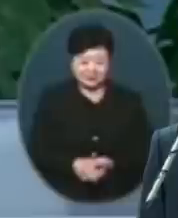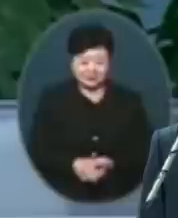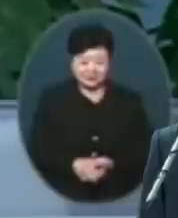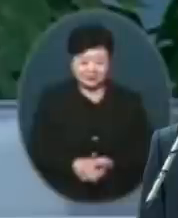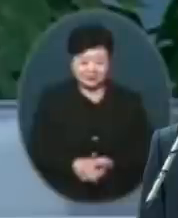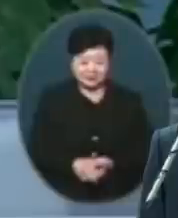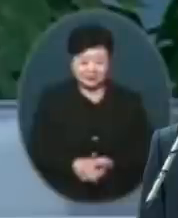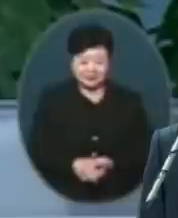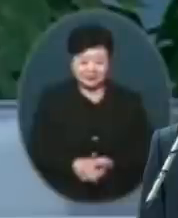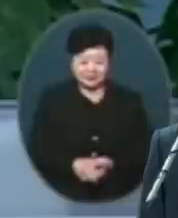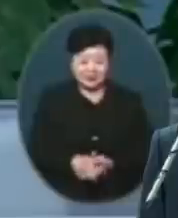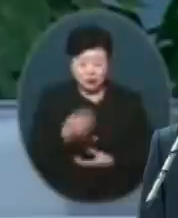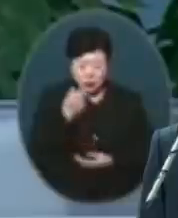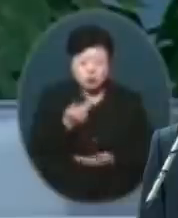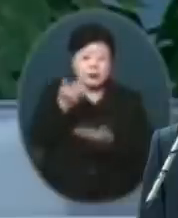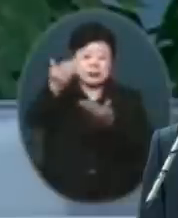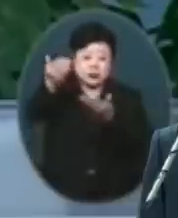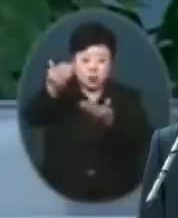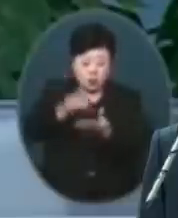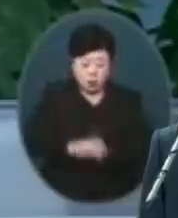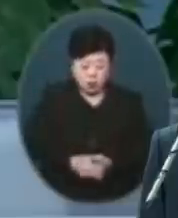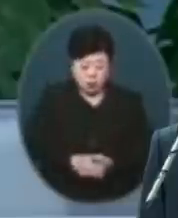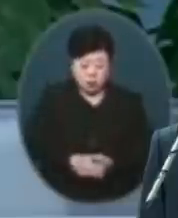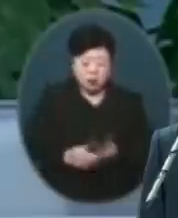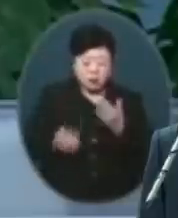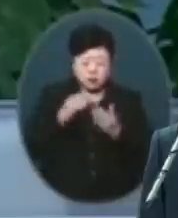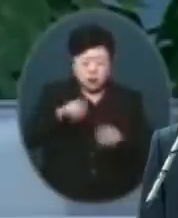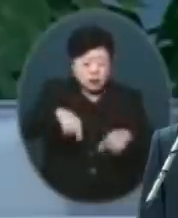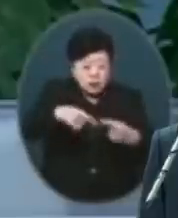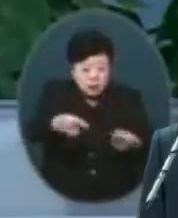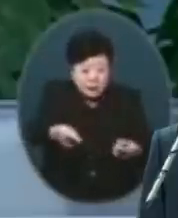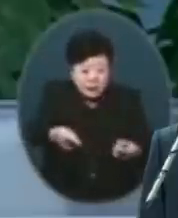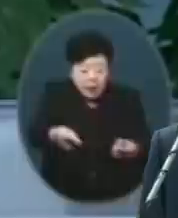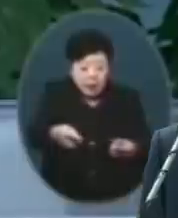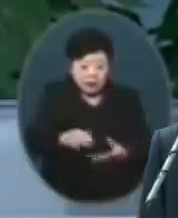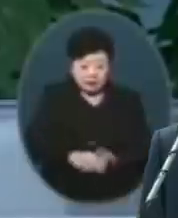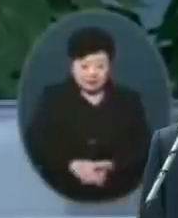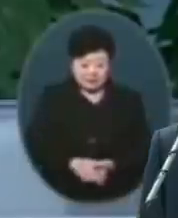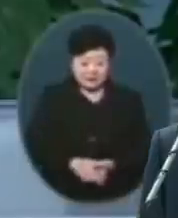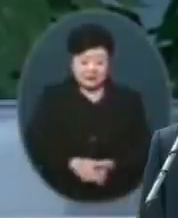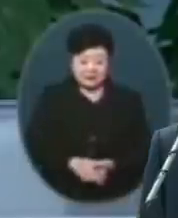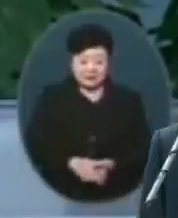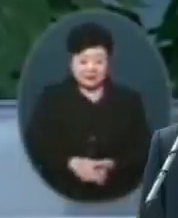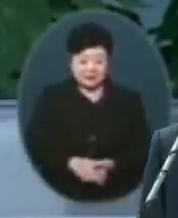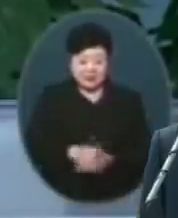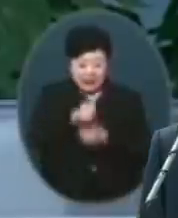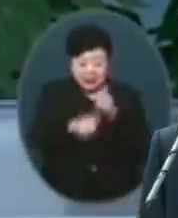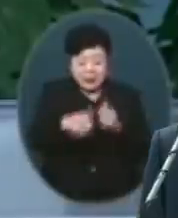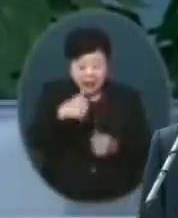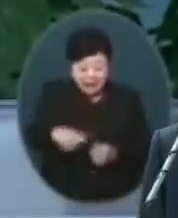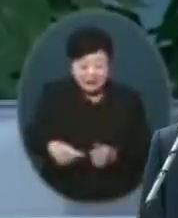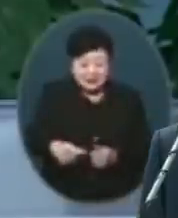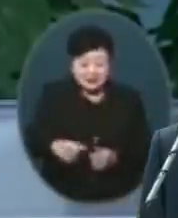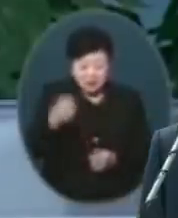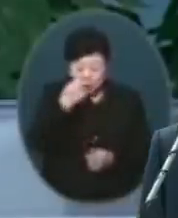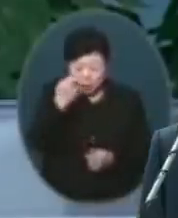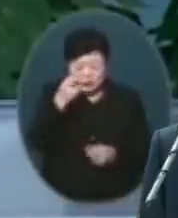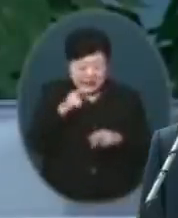타협하지 않냐고 목숨을 내놓고 불꽃 가운데 뛰어들어가는데 하늘의